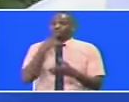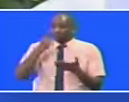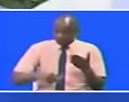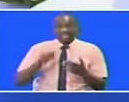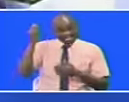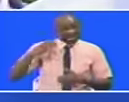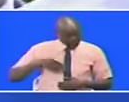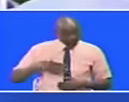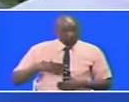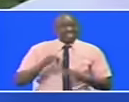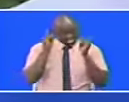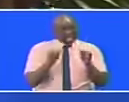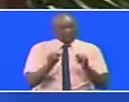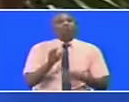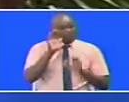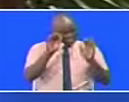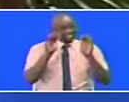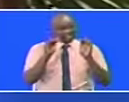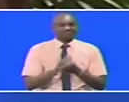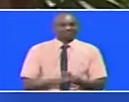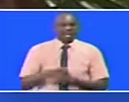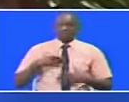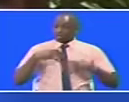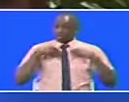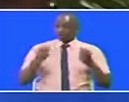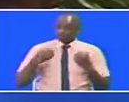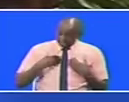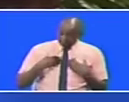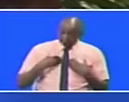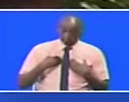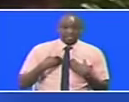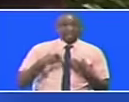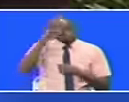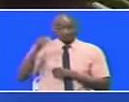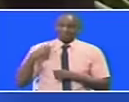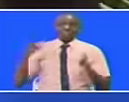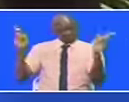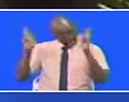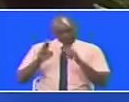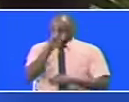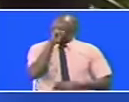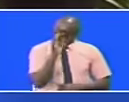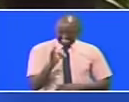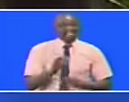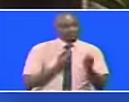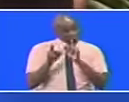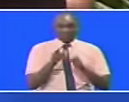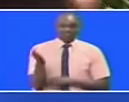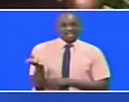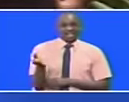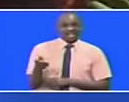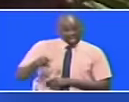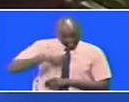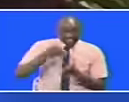kutarajia mapambazuko kisiasa. I'm confident that Jubilee must brace itself for a serious battle, because we are not in